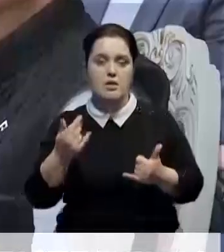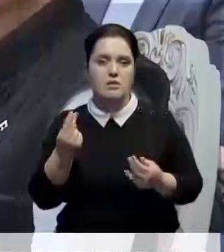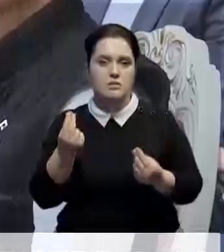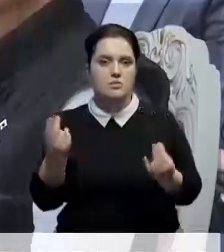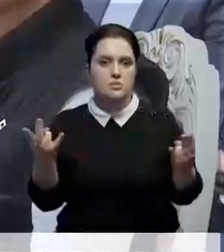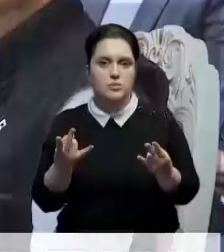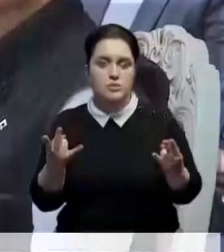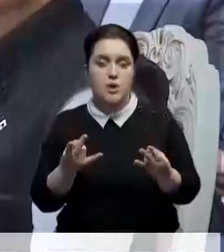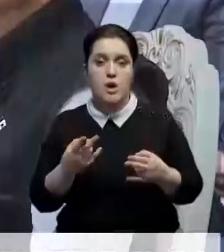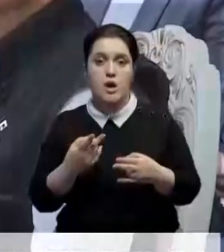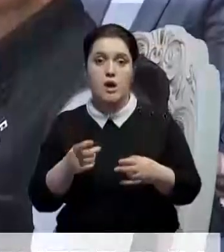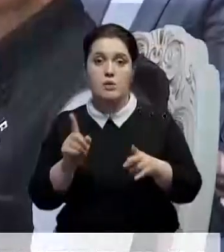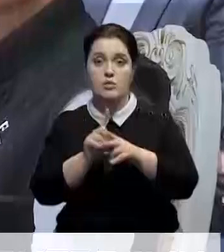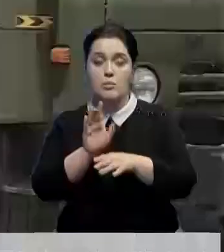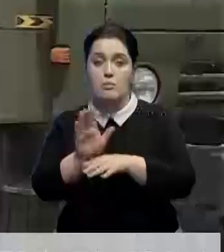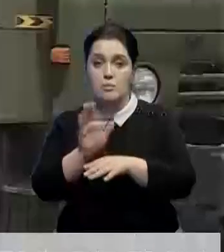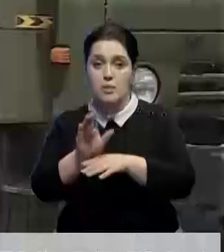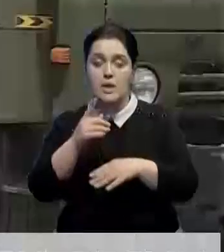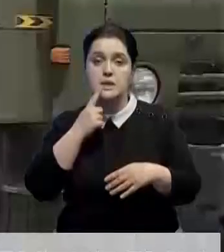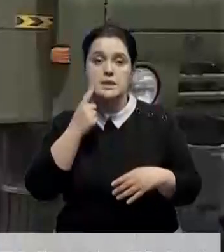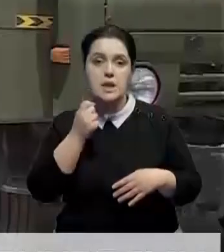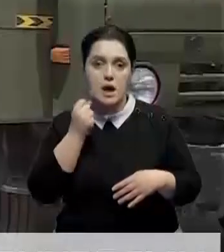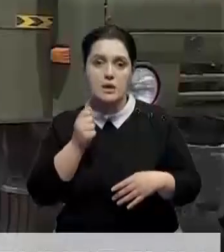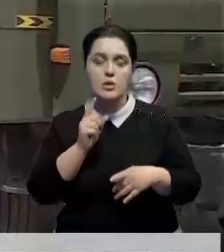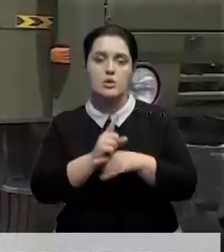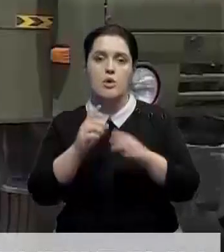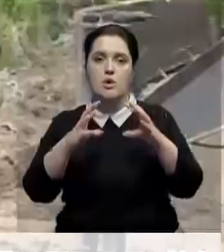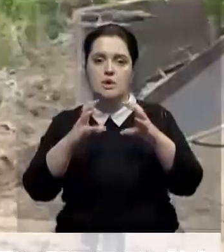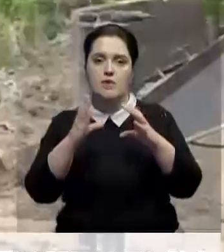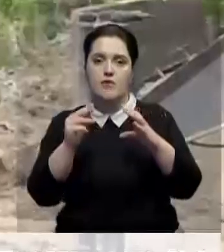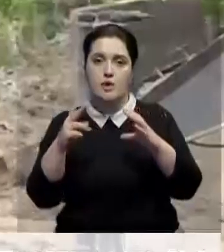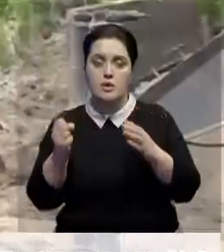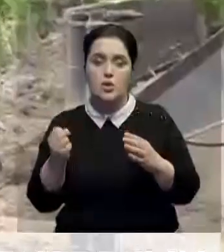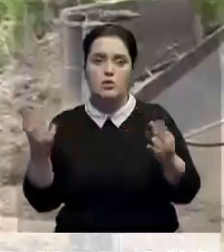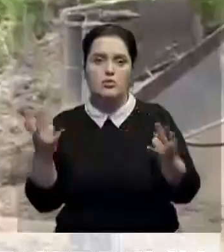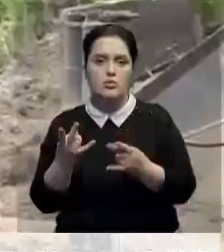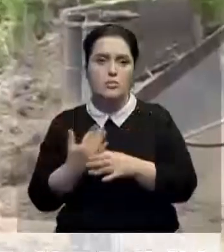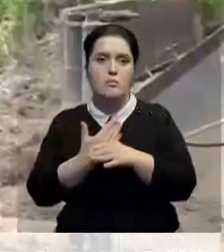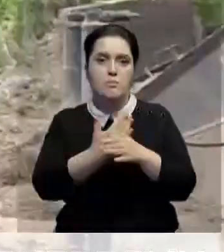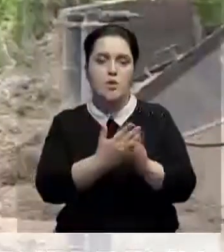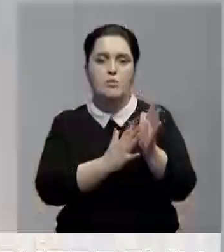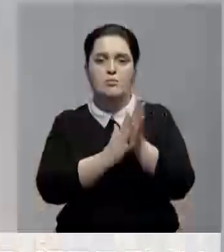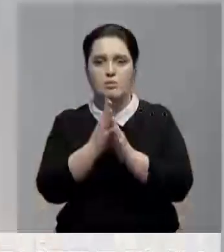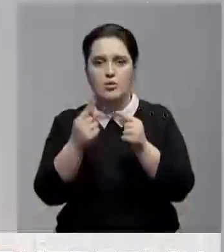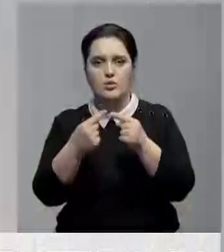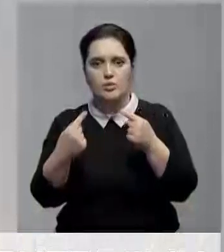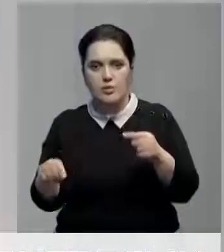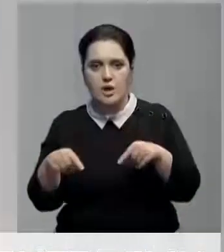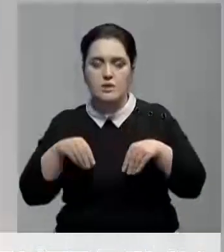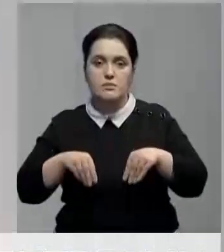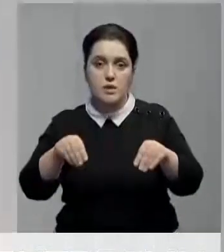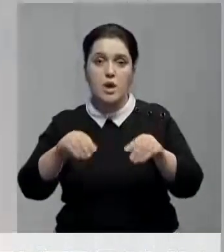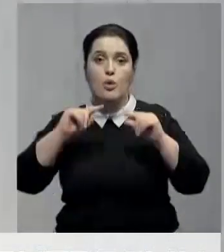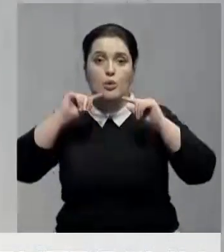финансирование. Вместе с тем, кроме производства сахара и переработки сахарной свеклы, нужна поддержка по выращиванию и других сельхозкультур.